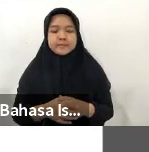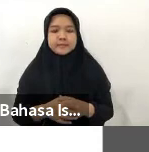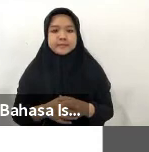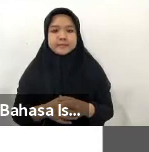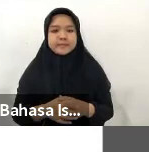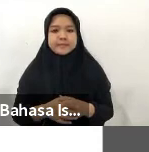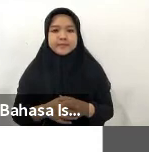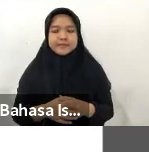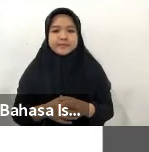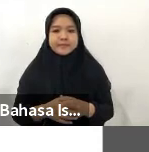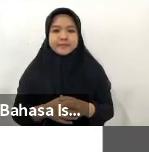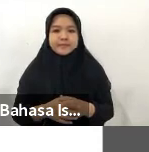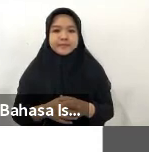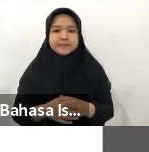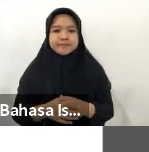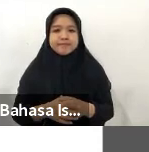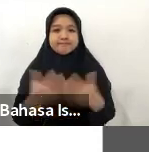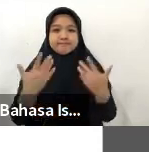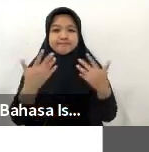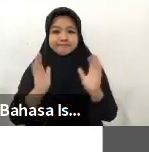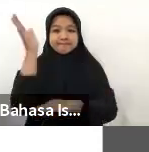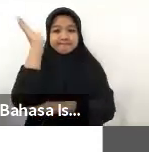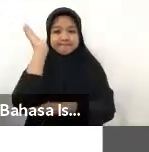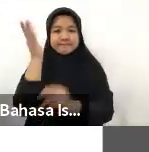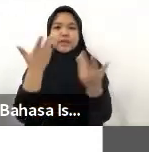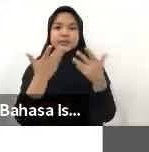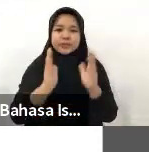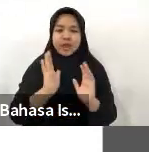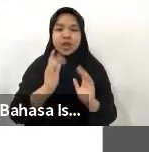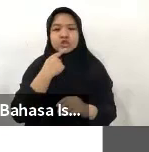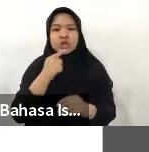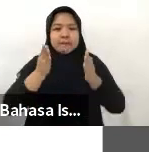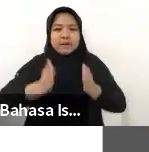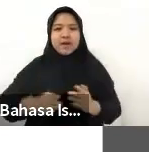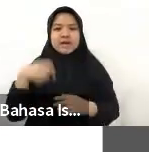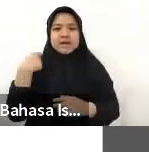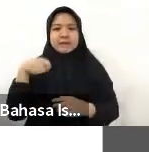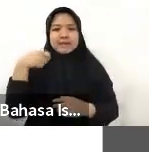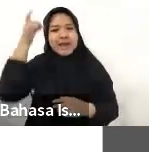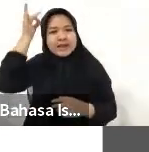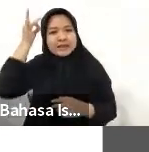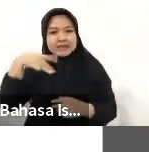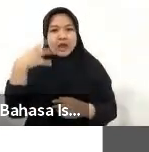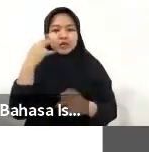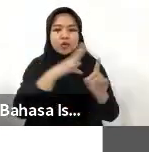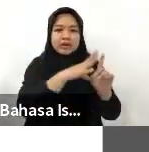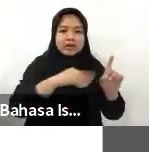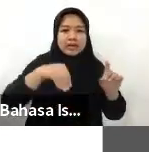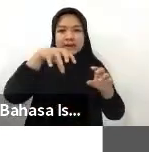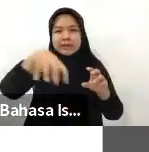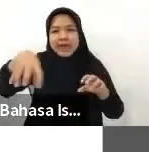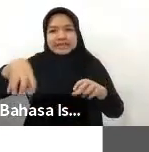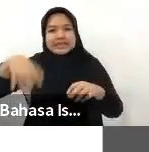Nah, Bapak-Ibu sekalian, itu yang bisa kami sampaikan terkait peran Kementerian Desa di dalam mereplikasi desa